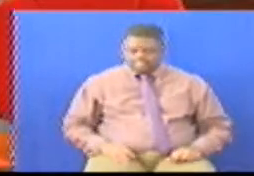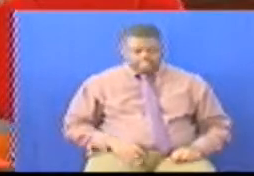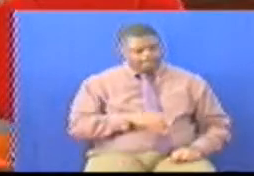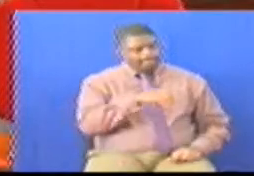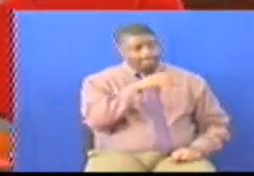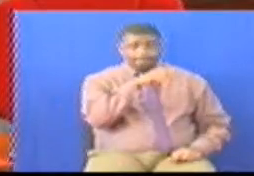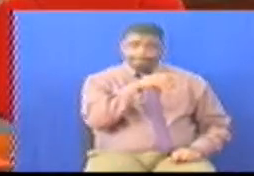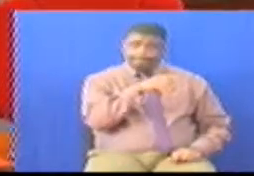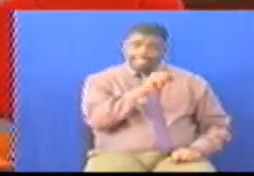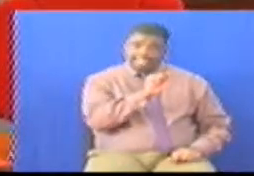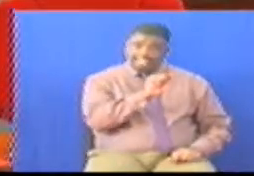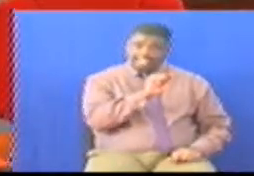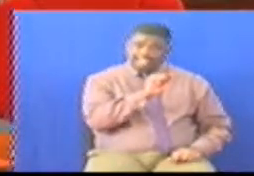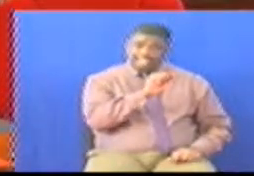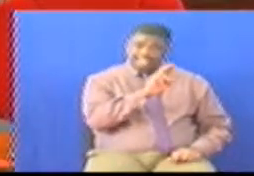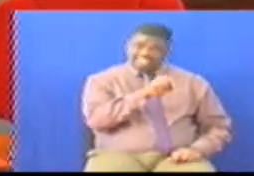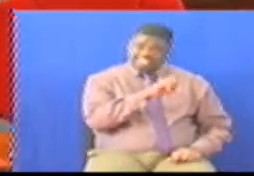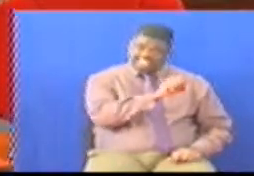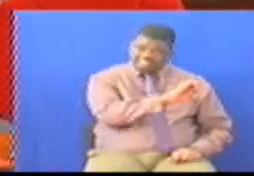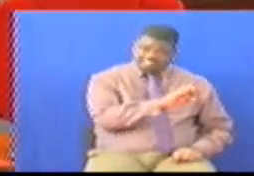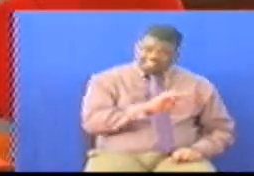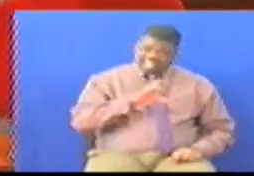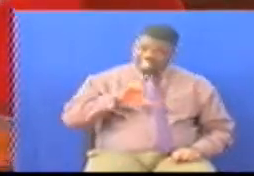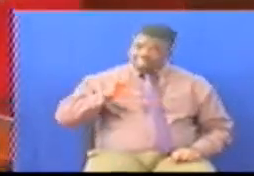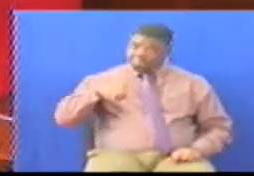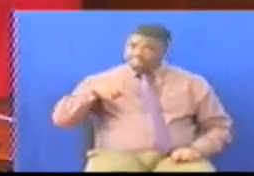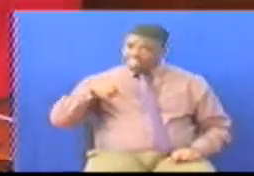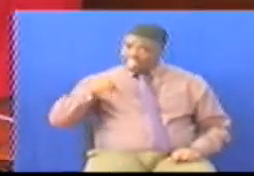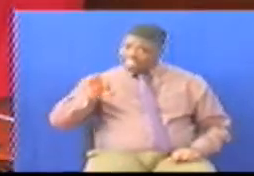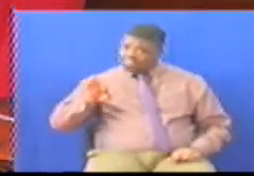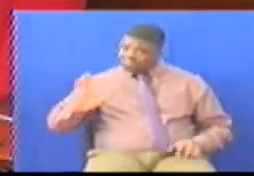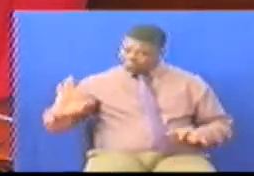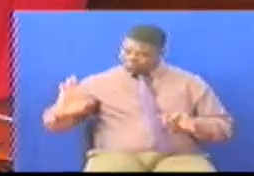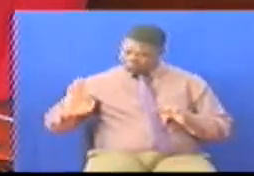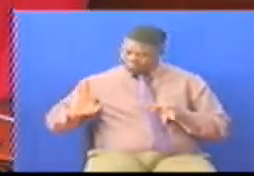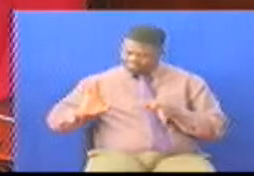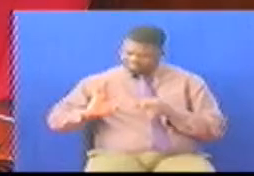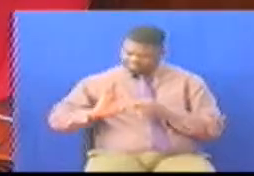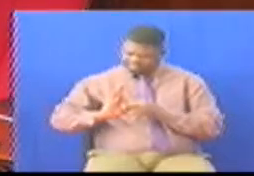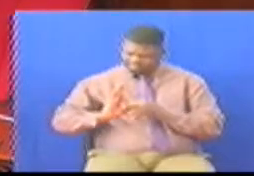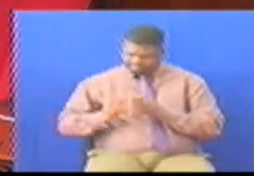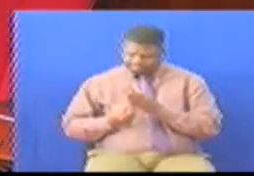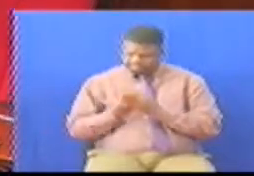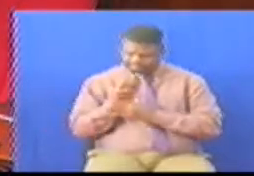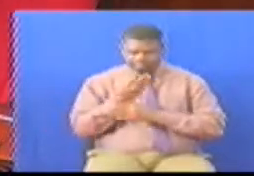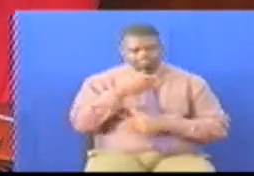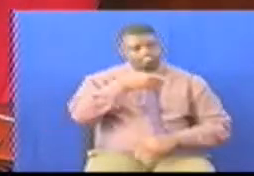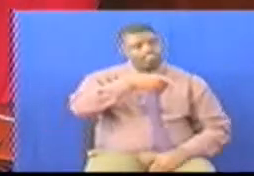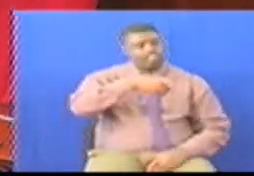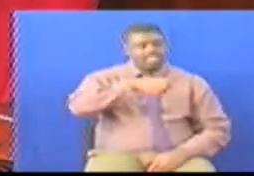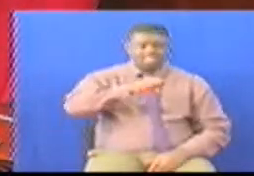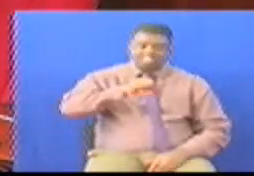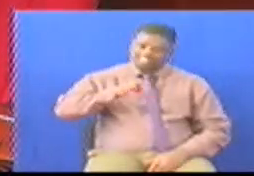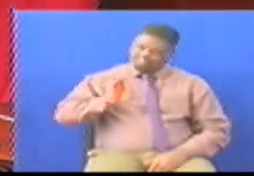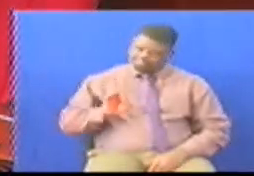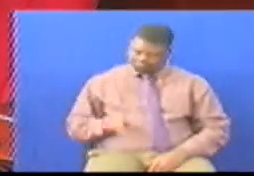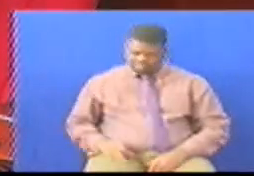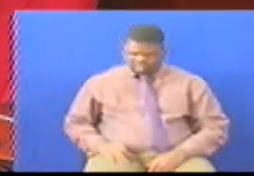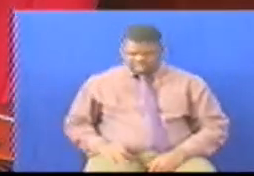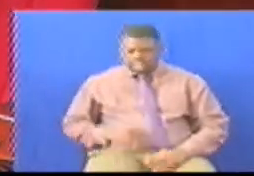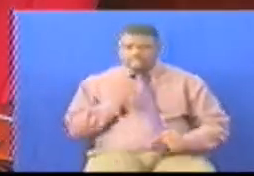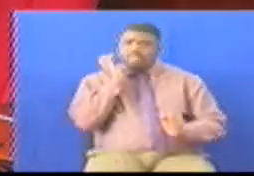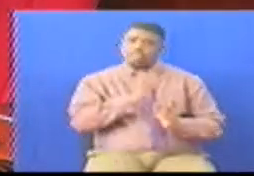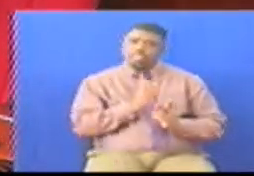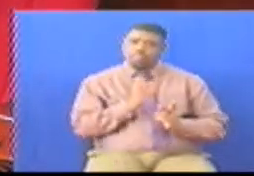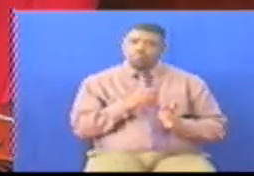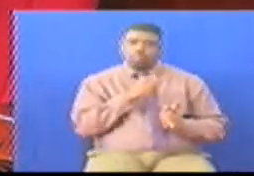NCCF, LPF yaliunganishwa, na ushauri wa CAG baada ya kuunganisha mashirika haya ilikuwa ni kwamba